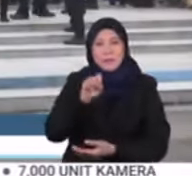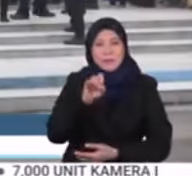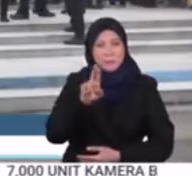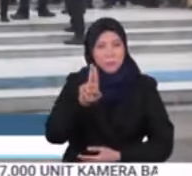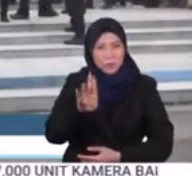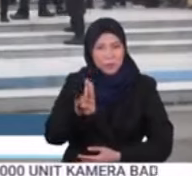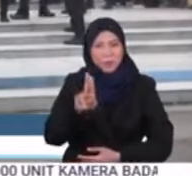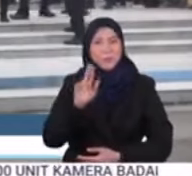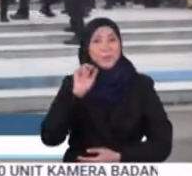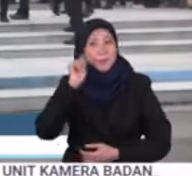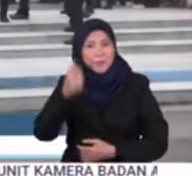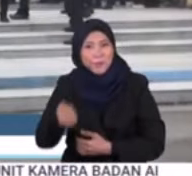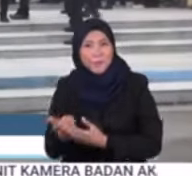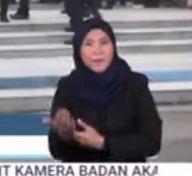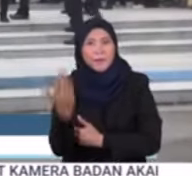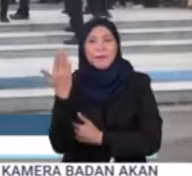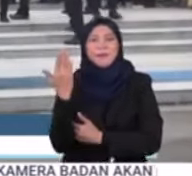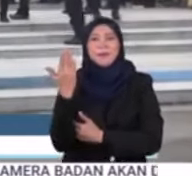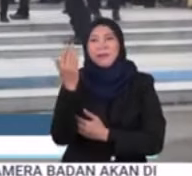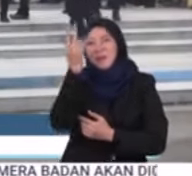esok pula dunia